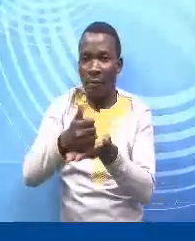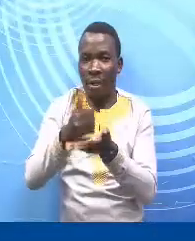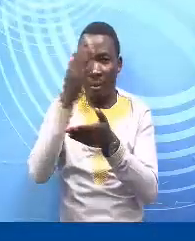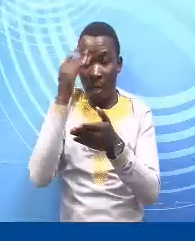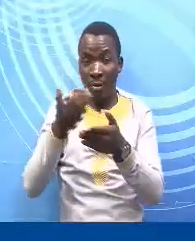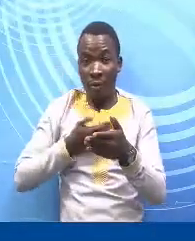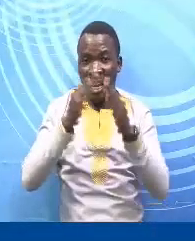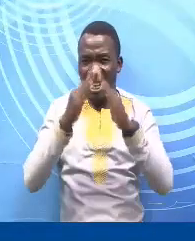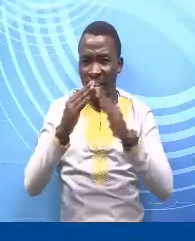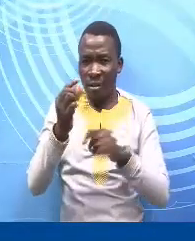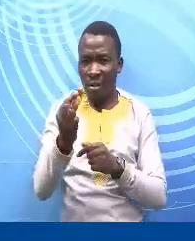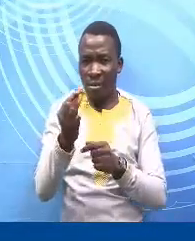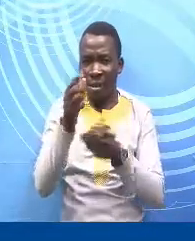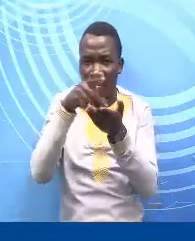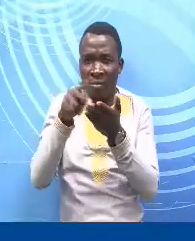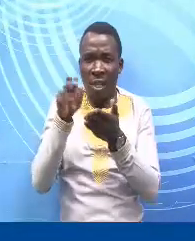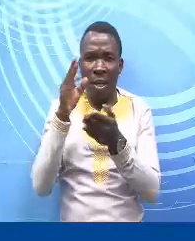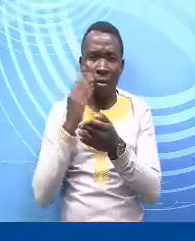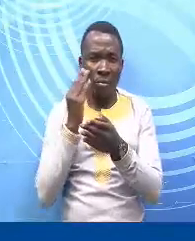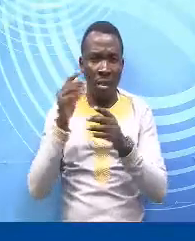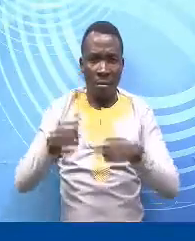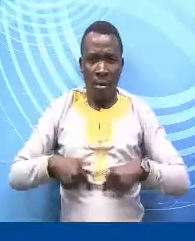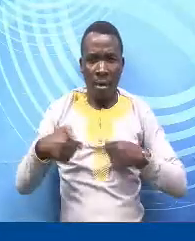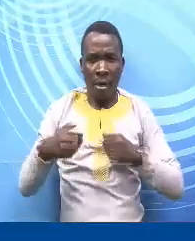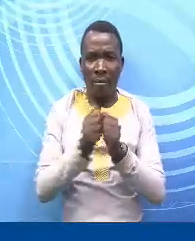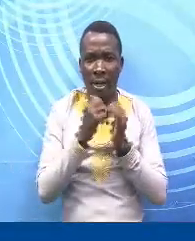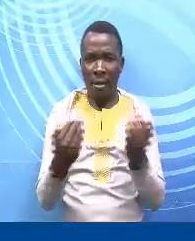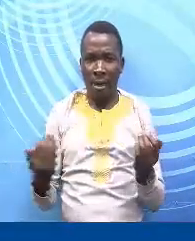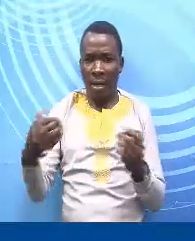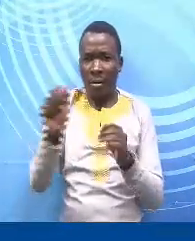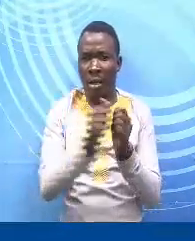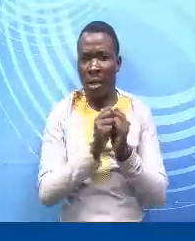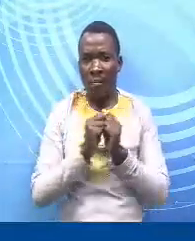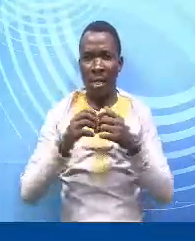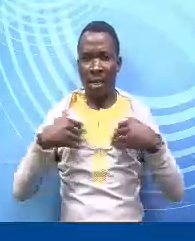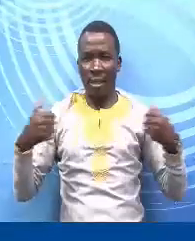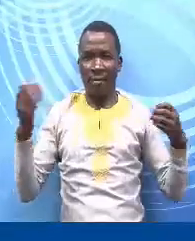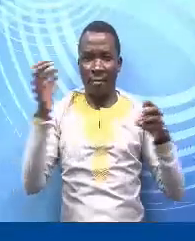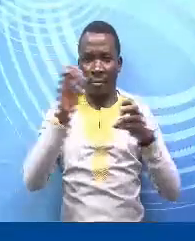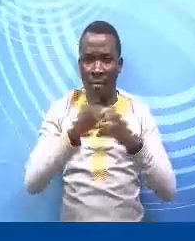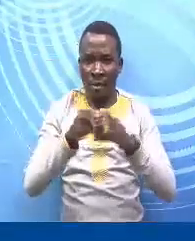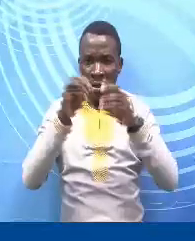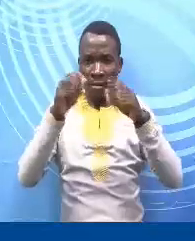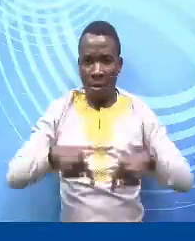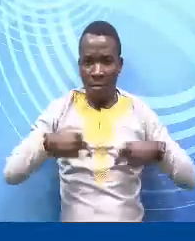gato k'ubukode babanamo n'abana babo ndetse n'amatungo ibishyira ubuzima bwabo mu kaga